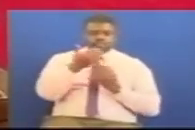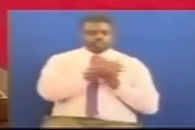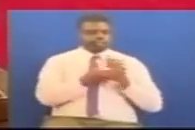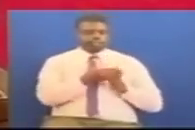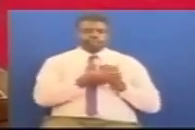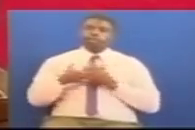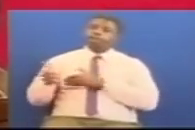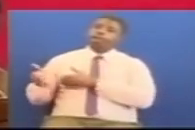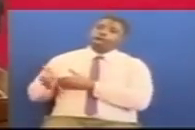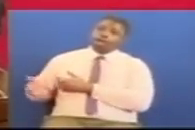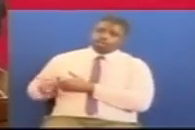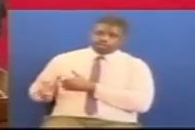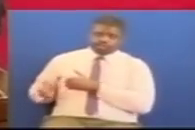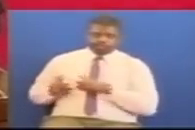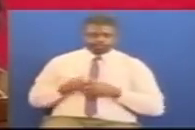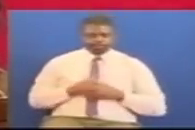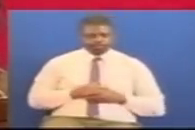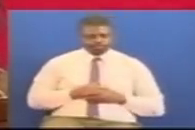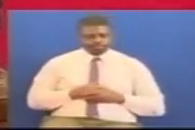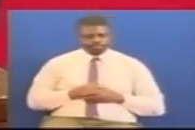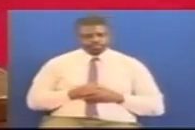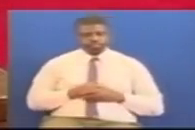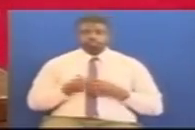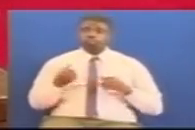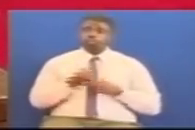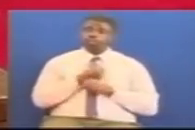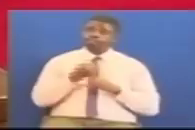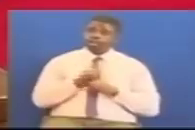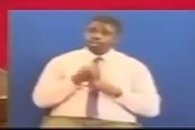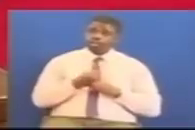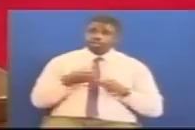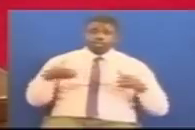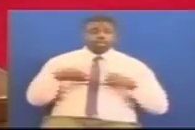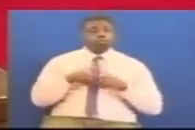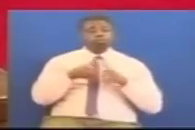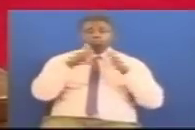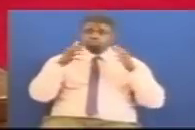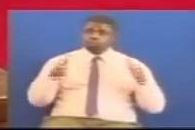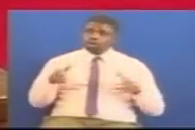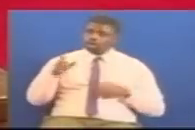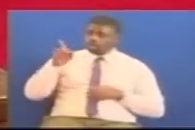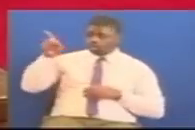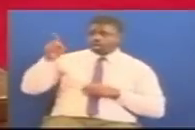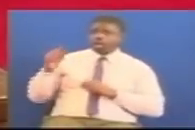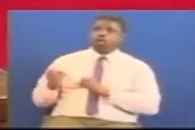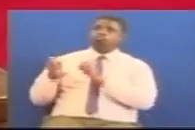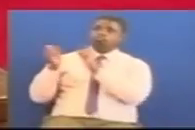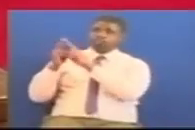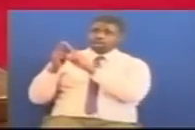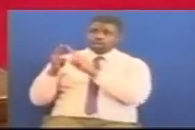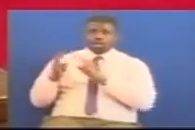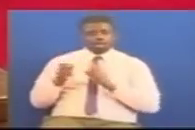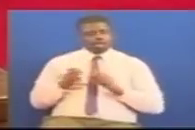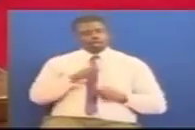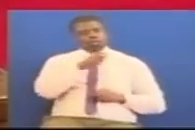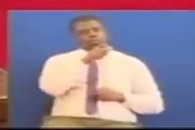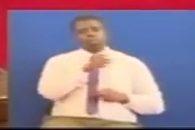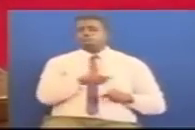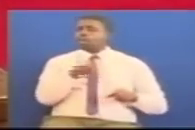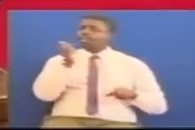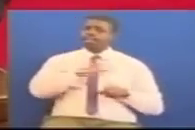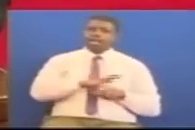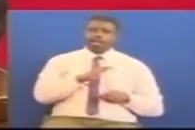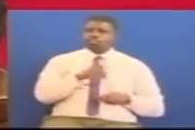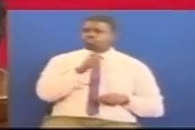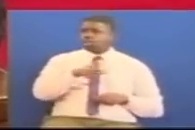Mwenyekiti, kilifanyika kikao kikubwa sana cha IACO, East African Communication, pale Arusha, ambako wataalamu wa mamlaka za mawasiliano za nchi za